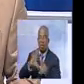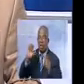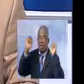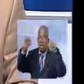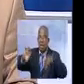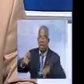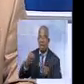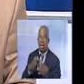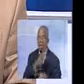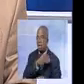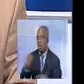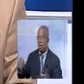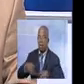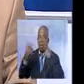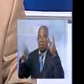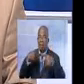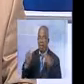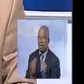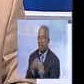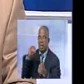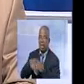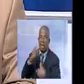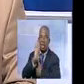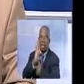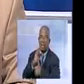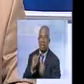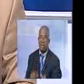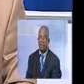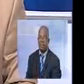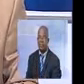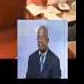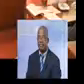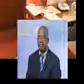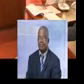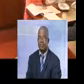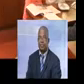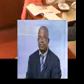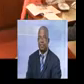de leurs membres. On en parle avec Lansine Bakayoko et Jean-Jacques Kwame.